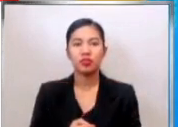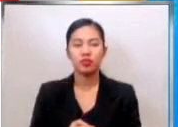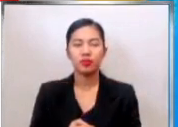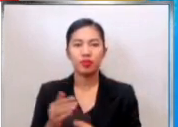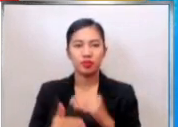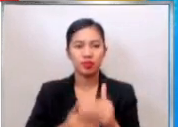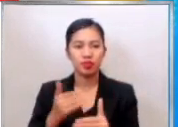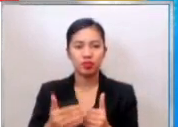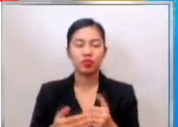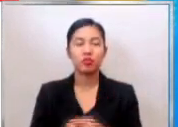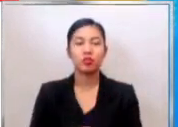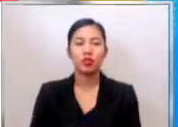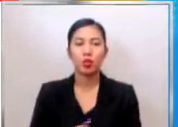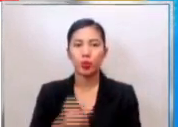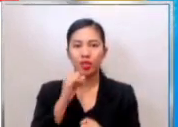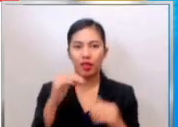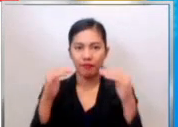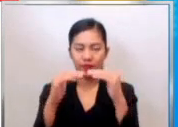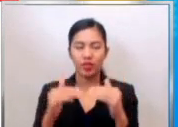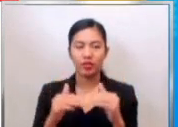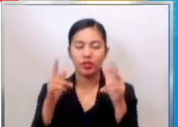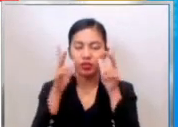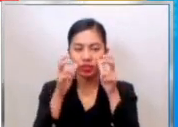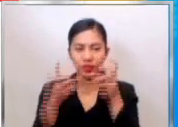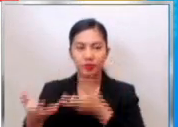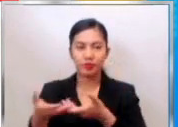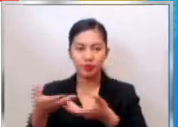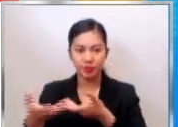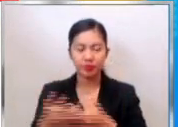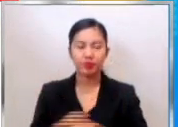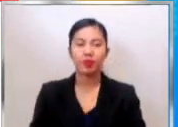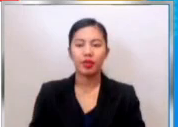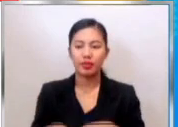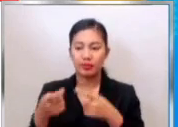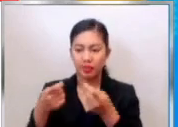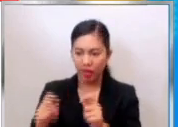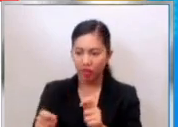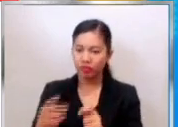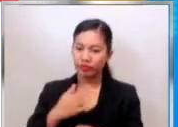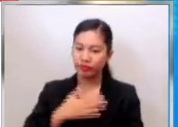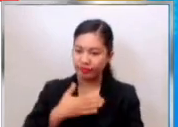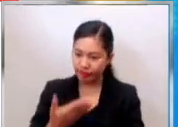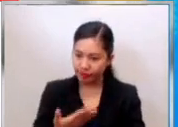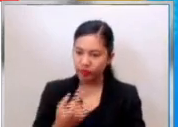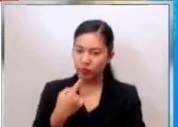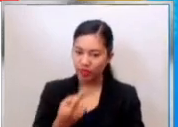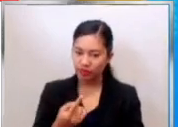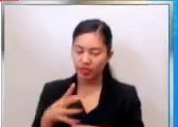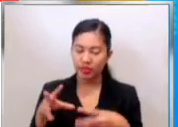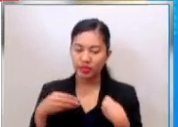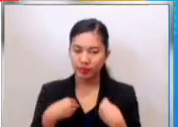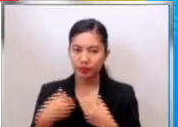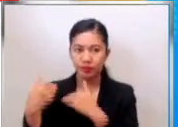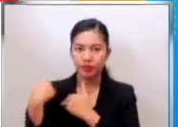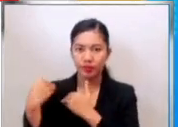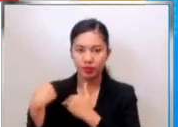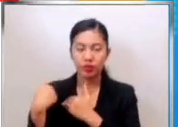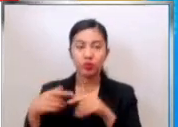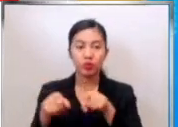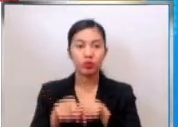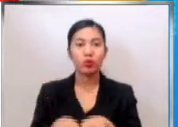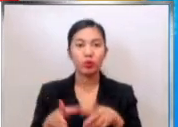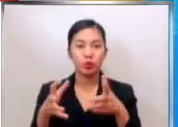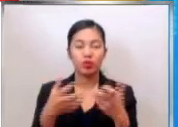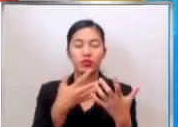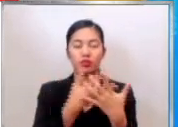ng patas, bagkus ay sinubukan silang paaminin na sila ay may kasalanan. Gusto raw silang i-detain sa Senado dahil pinaglalaban nila ang